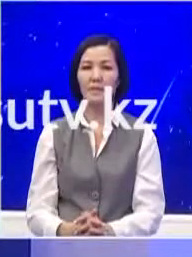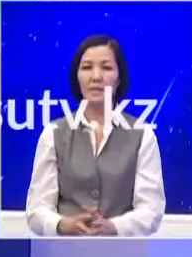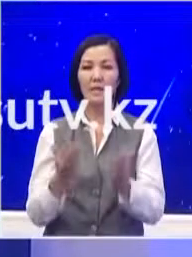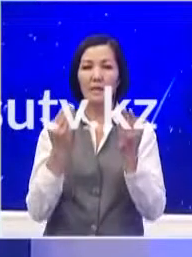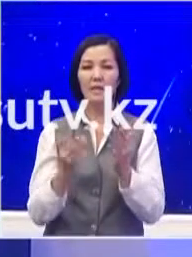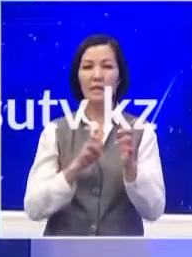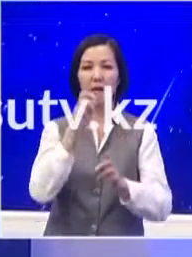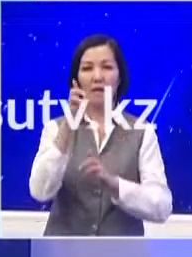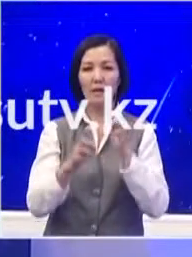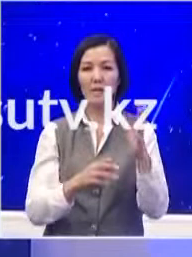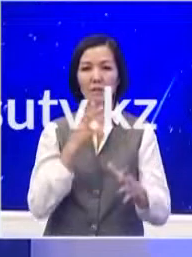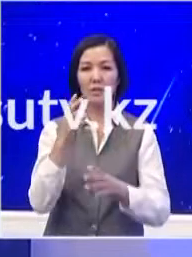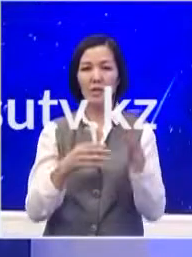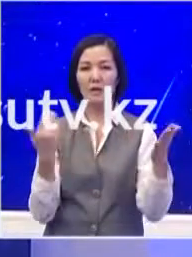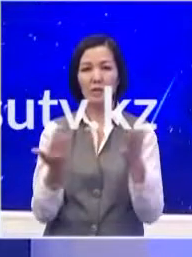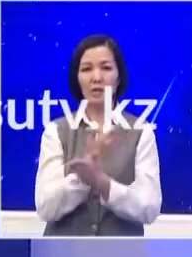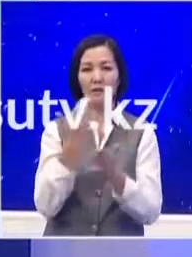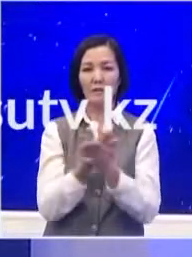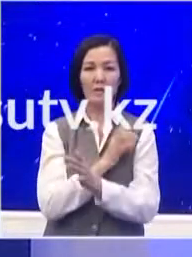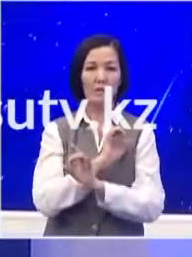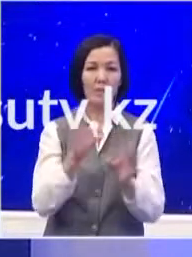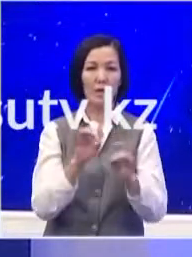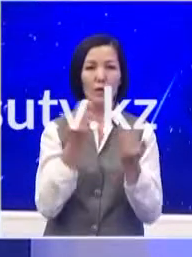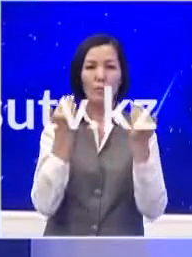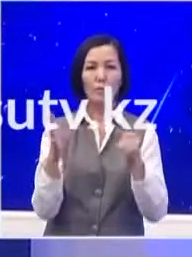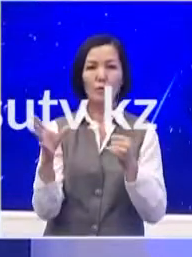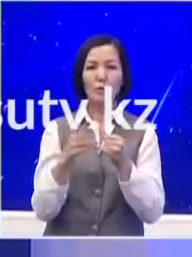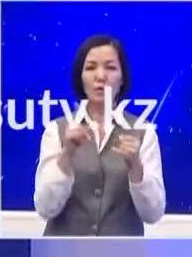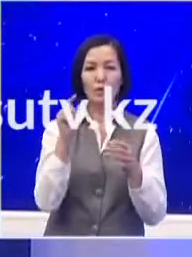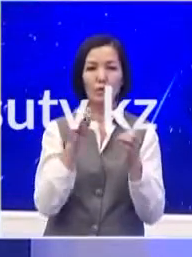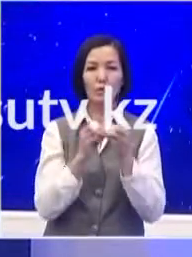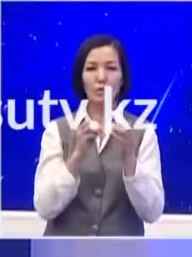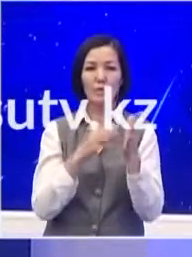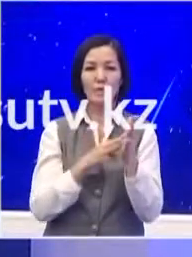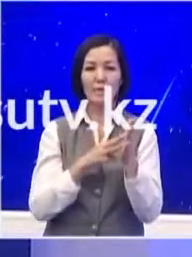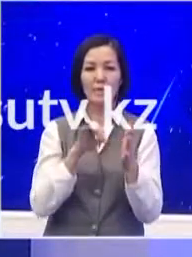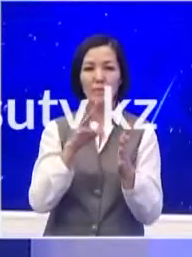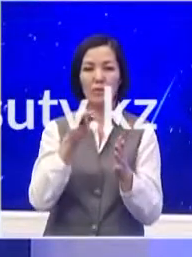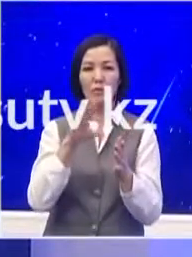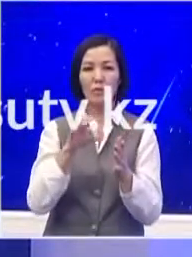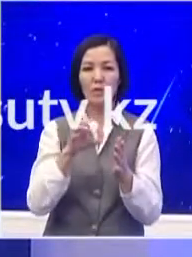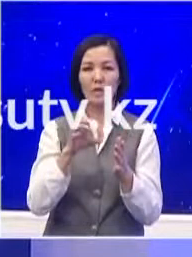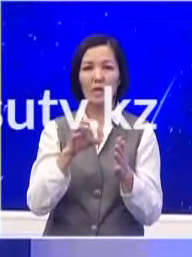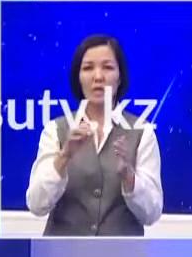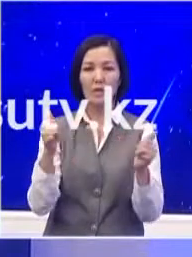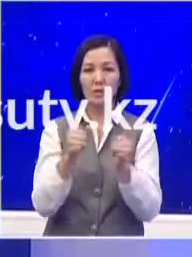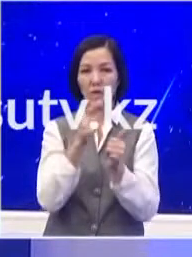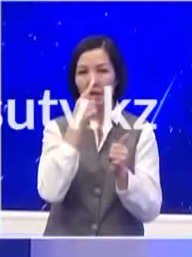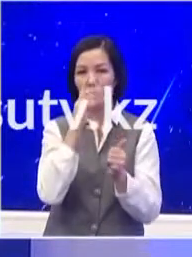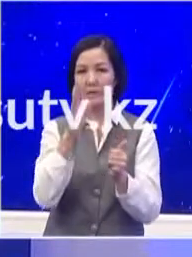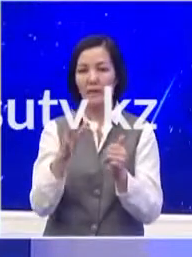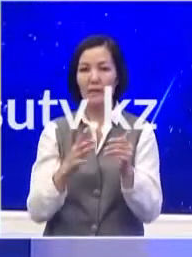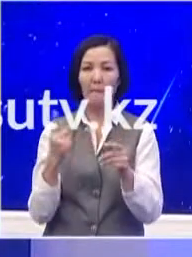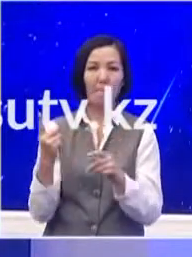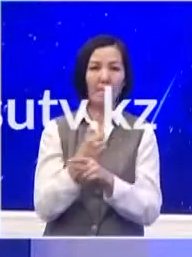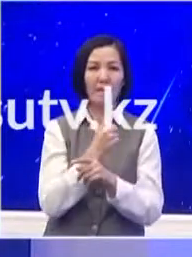Енді ғарыш әлемі мен жаһан жаңалықтарына ойыссақ, бүгін жерге 118 метрлік астероид жақындайды. Биыл әлемде ғарышқа алғаш